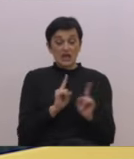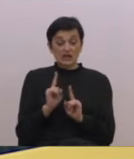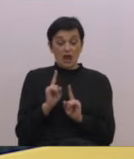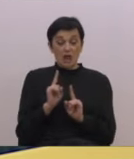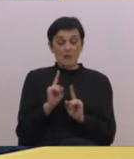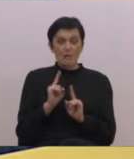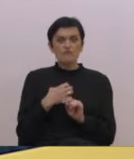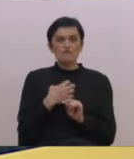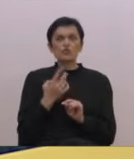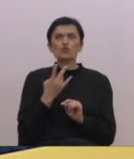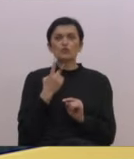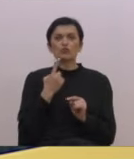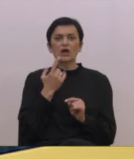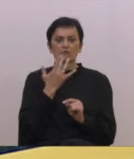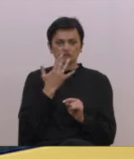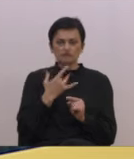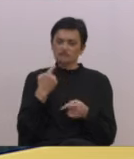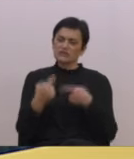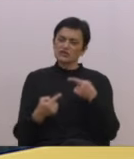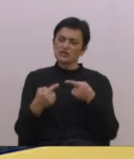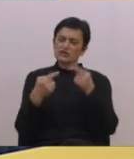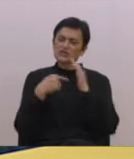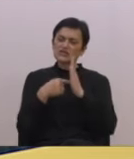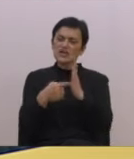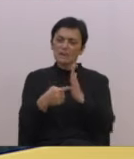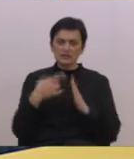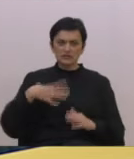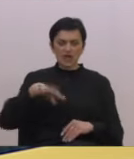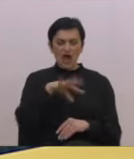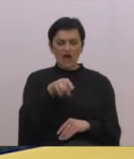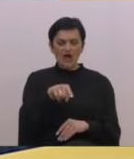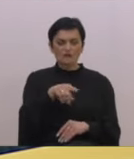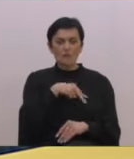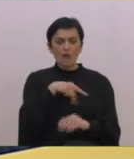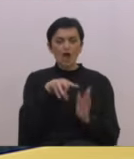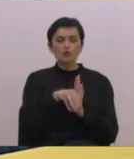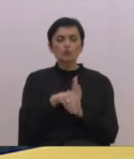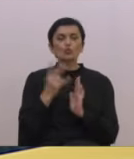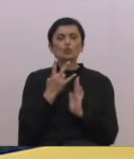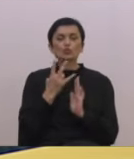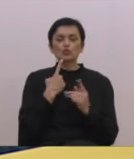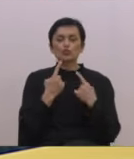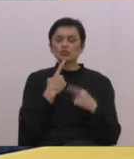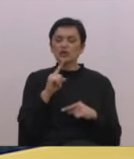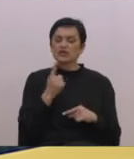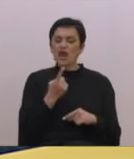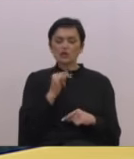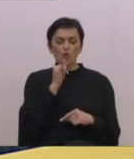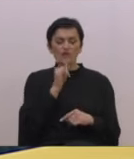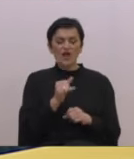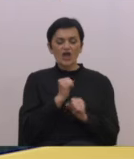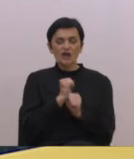იყოს აქ დებატი საქართველოს პარლამენტში, უნდა იყოს იმაზე, რატომ ვერ ახერხებს